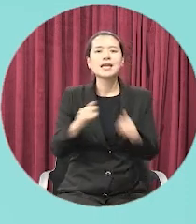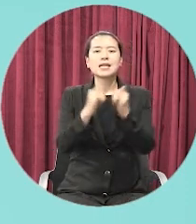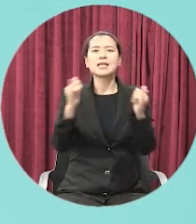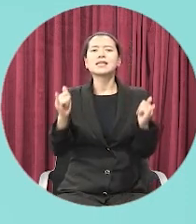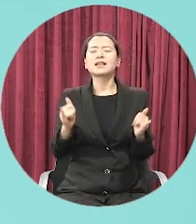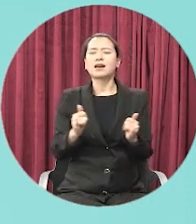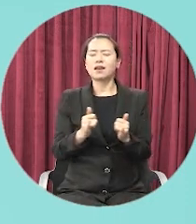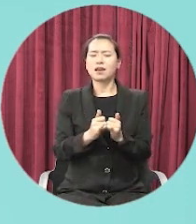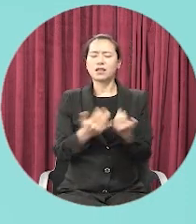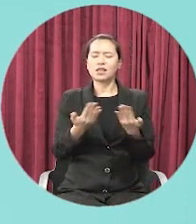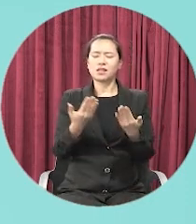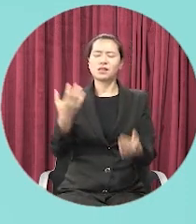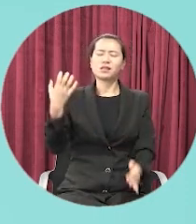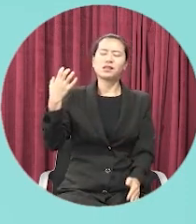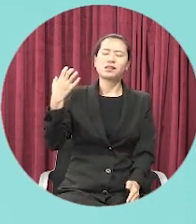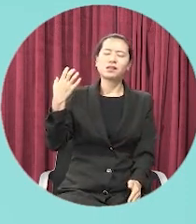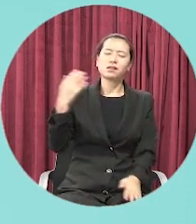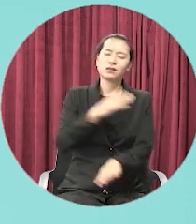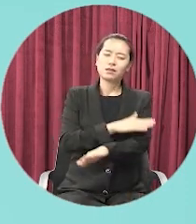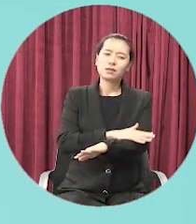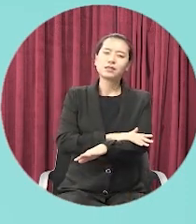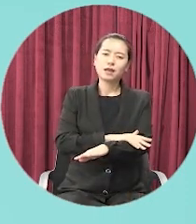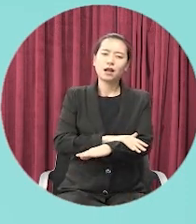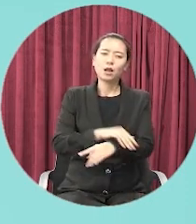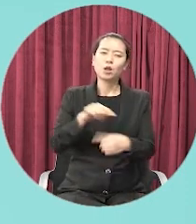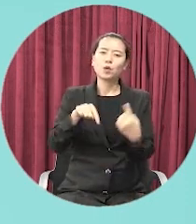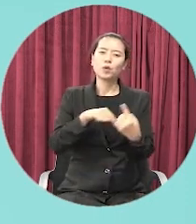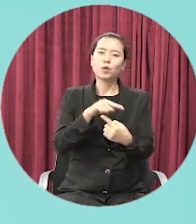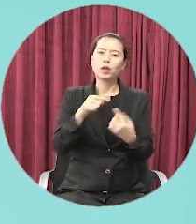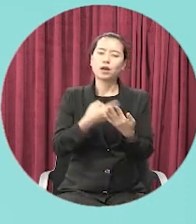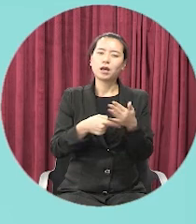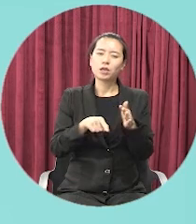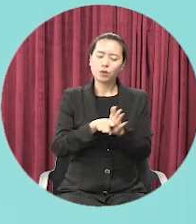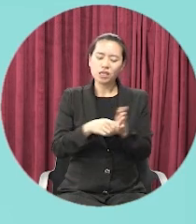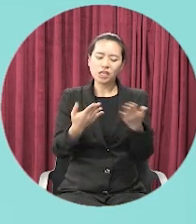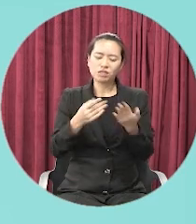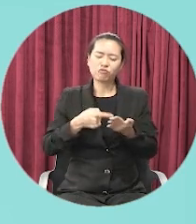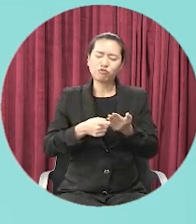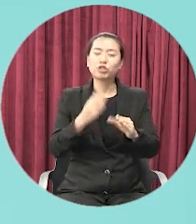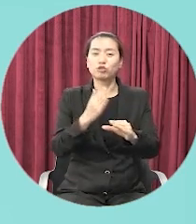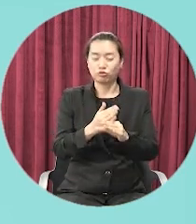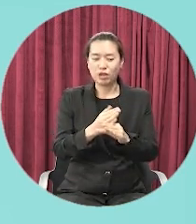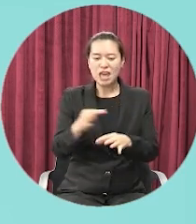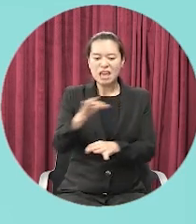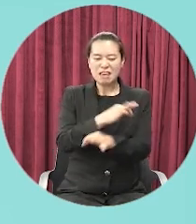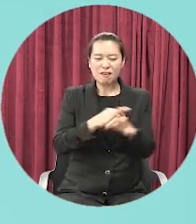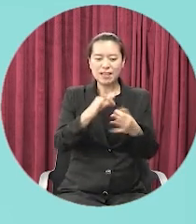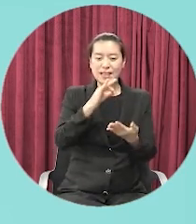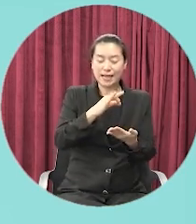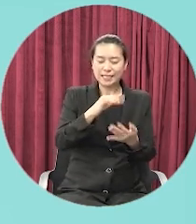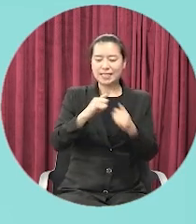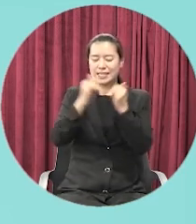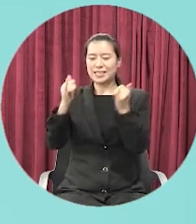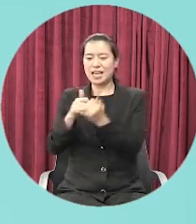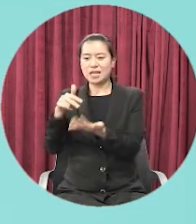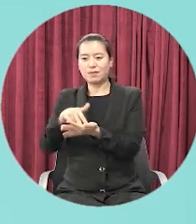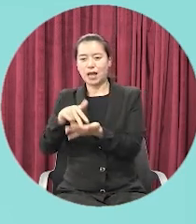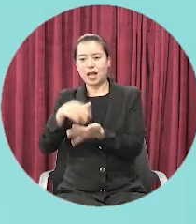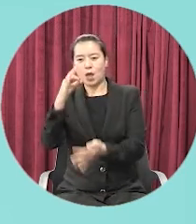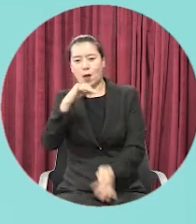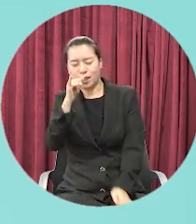가치로 굉장히 기 신 같이 책이 무선 그 추지 를 하고 있습니다 아까 경제적 가치가 있을 수 있고 사회적 가치가 있을 수